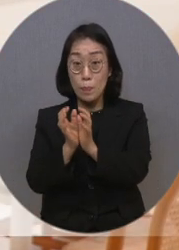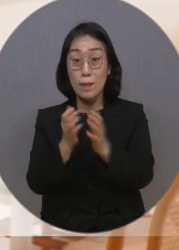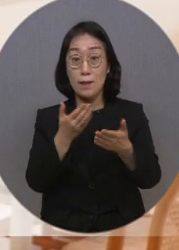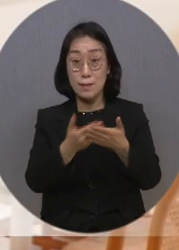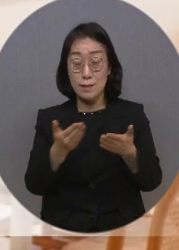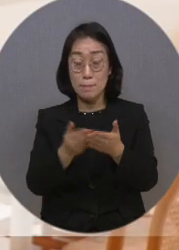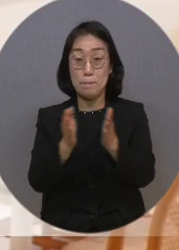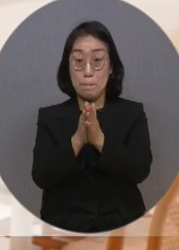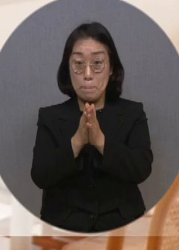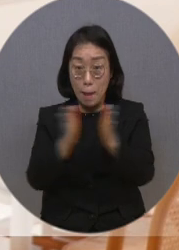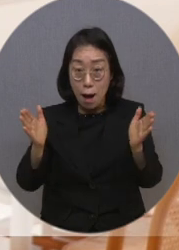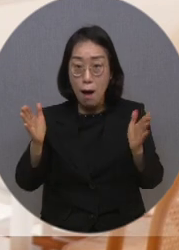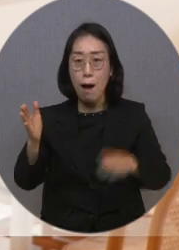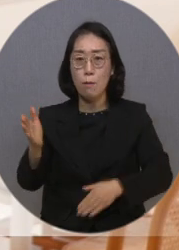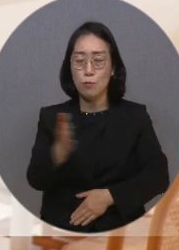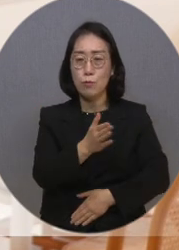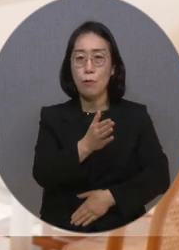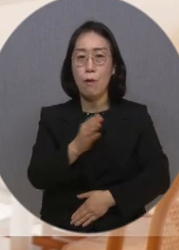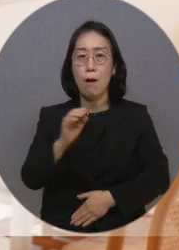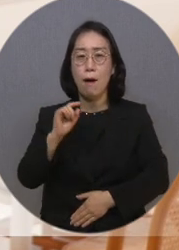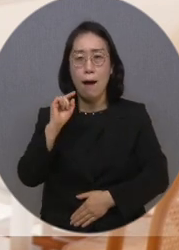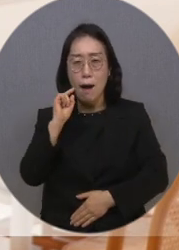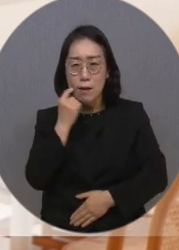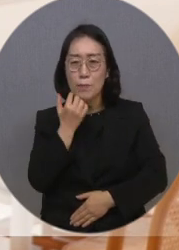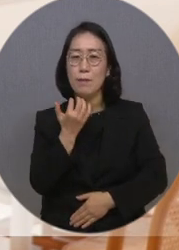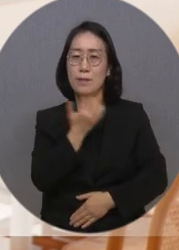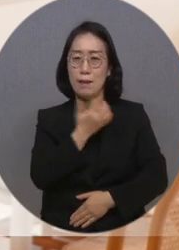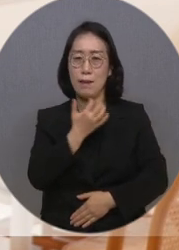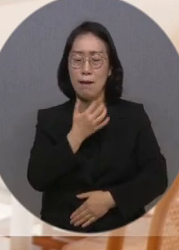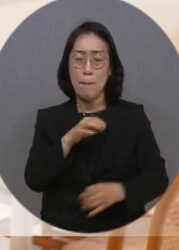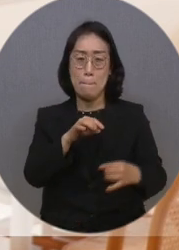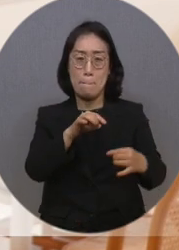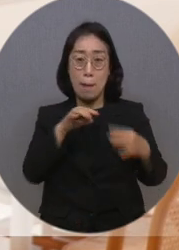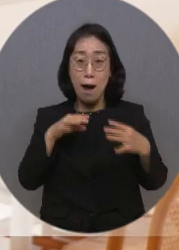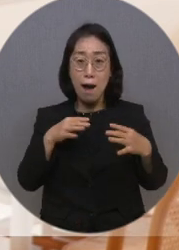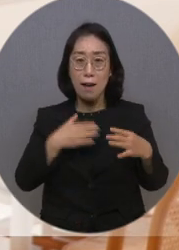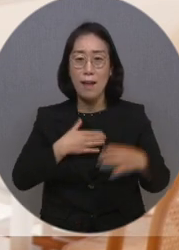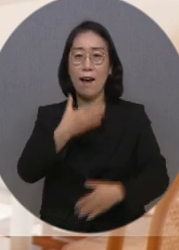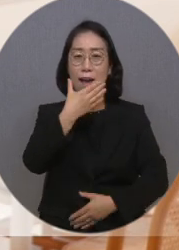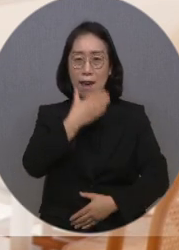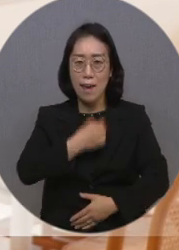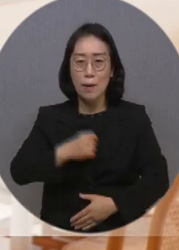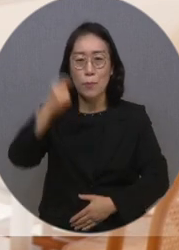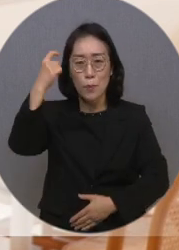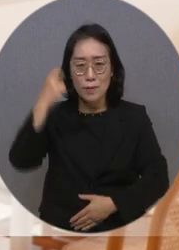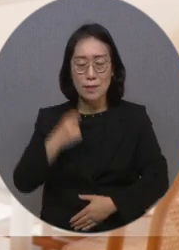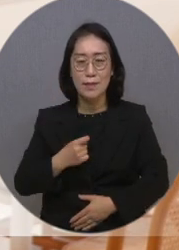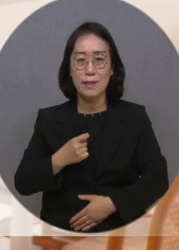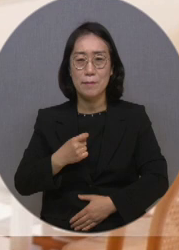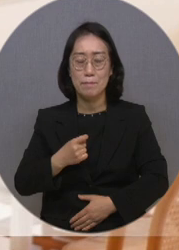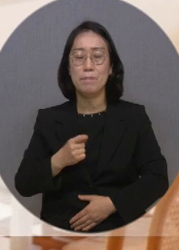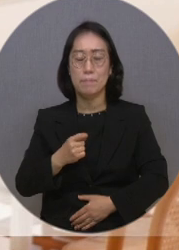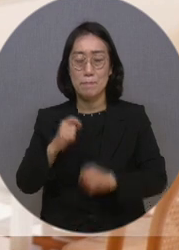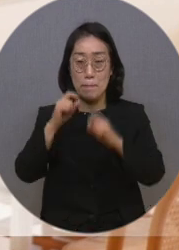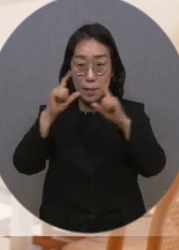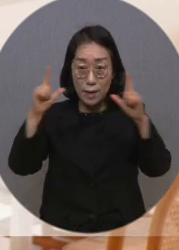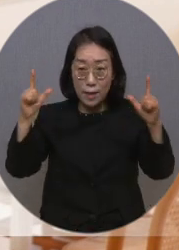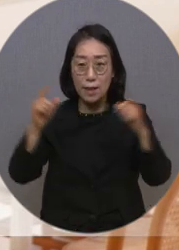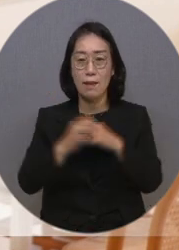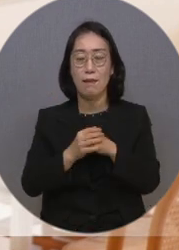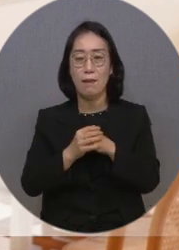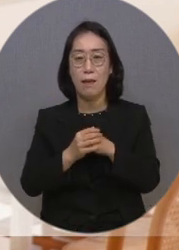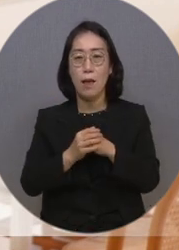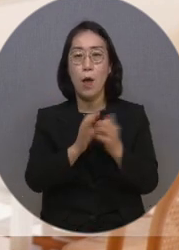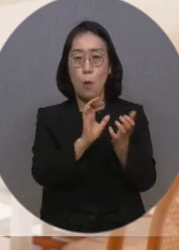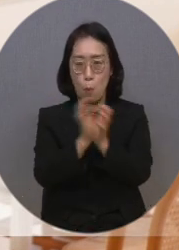시작하면서 꽃이 주는 그 아름다운 빛깔이 저에게 너무너무 행복을 준다는 걸 알게 되었어요 그래서 주로